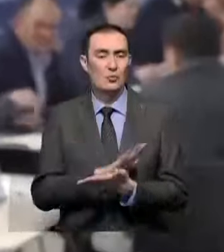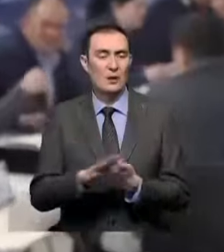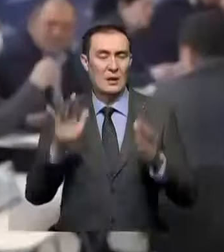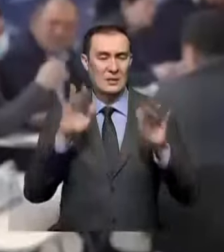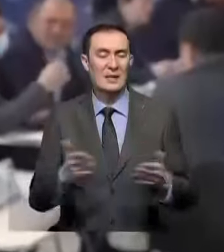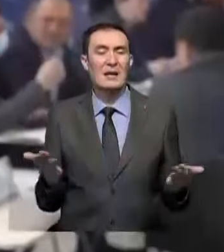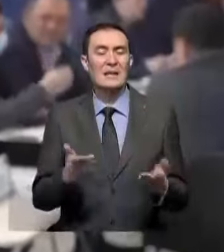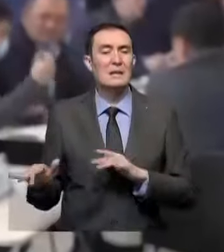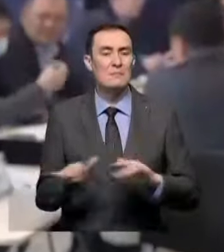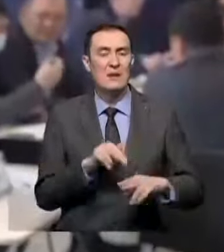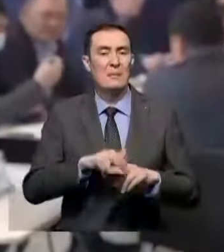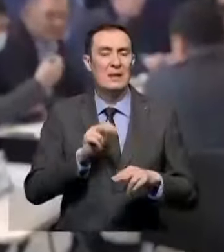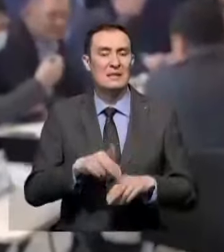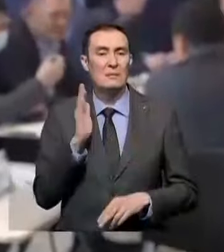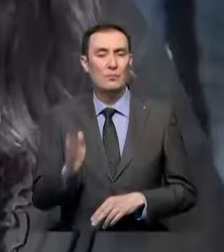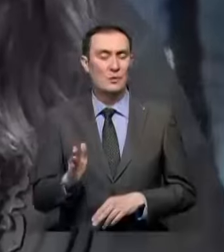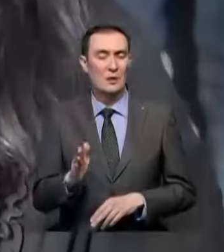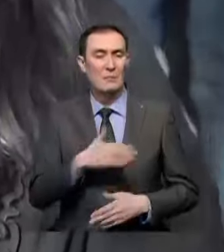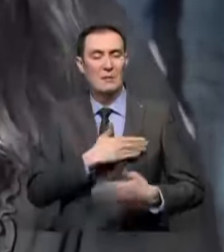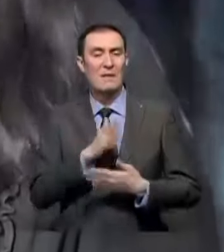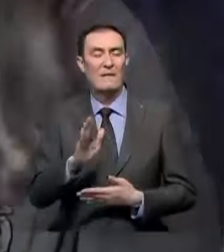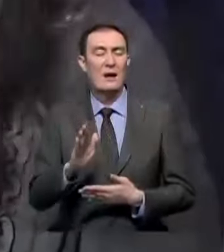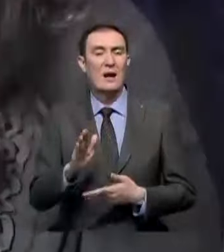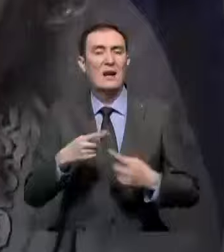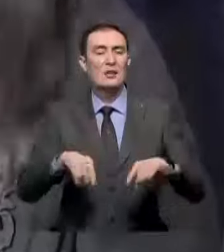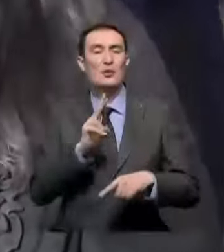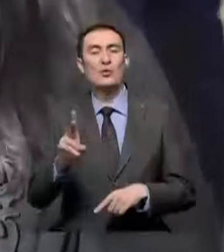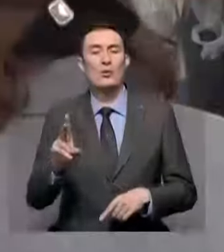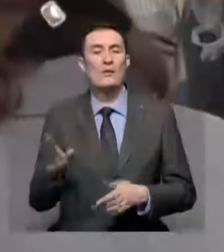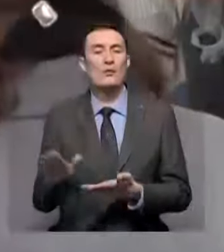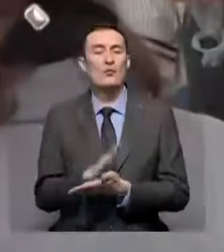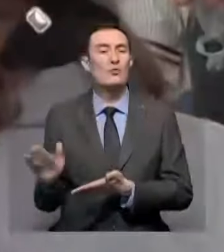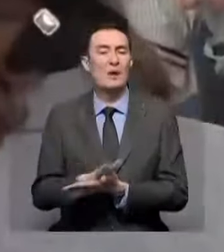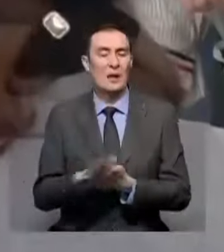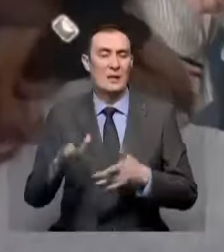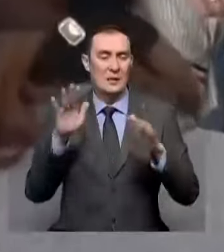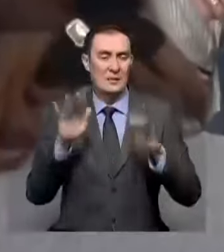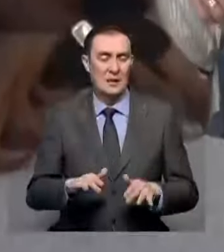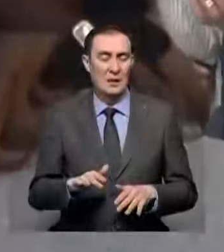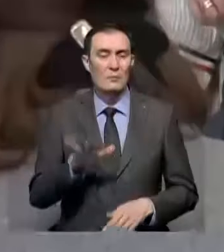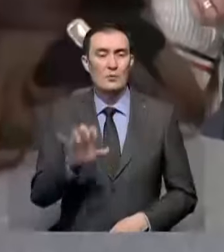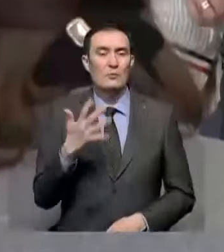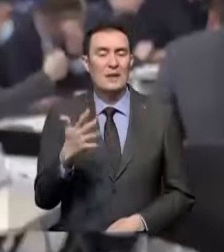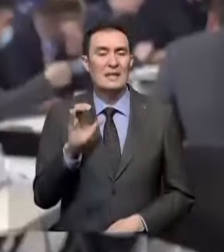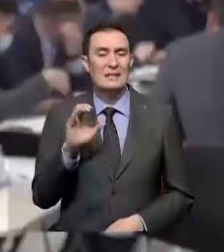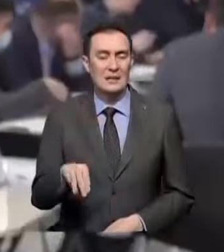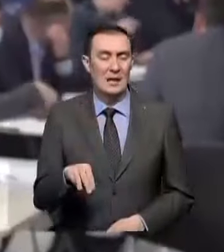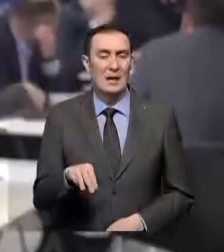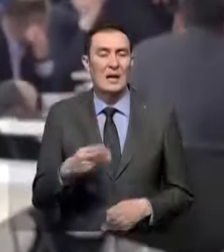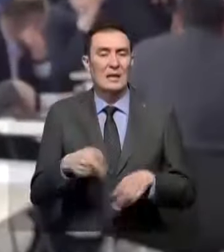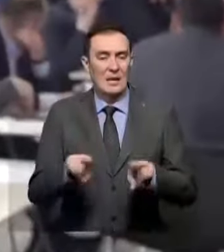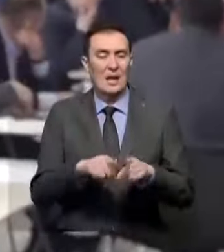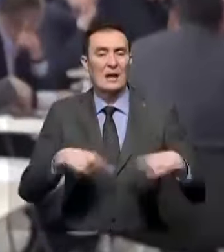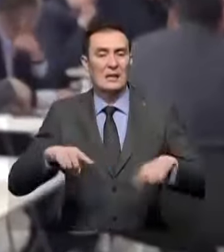какие меры полиция будет принимать в отношении организации, которая занимается вывозом снега. По 505 статье данные организации